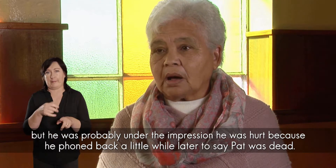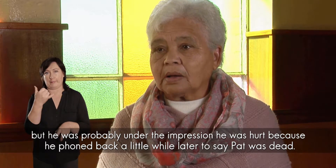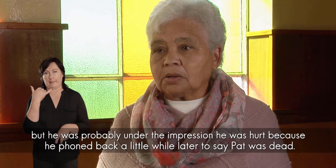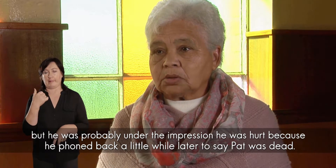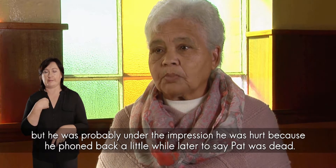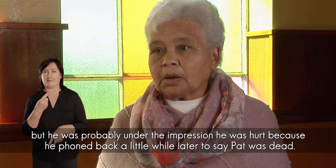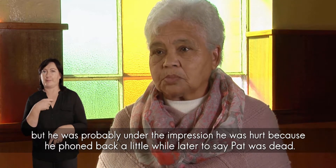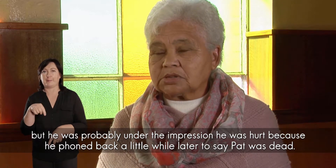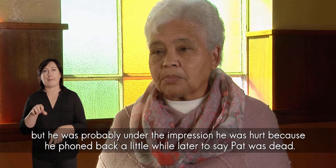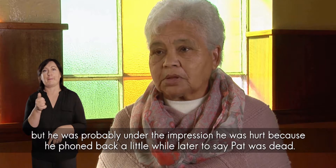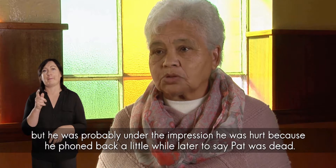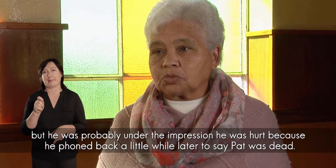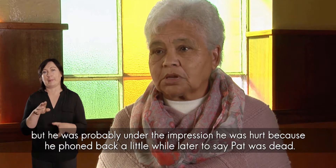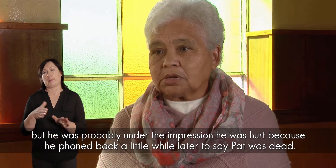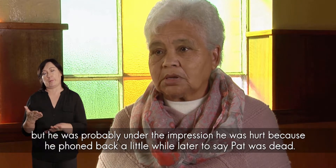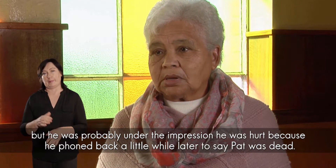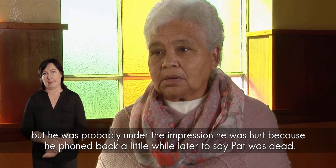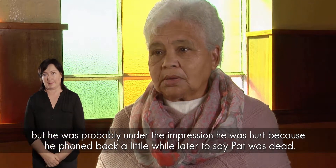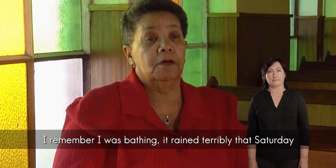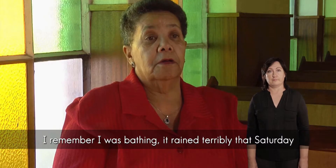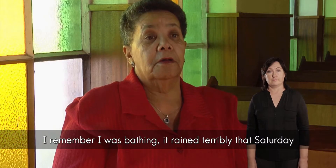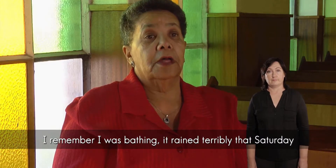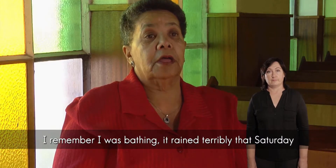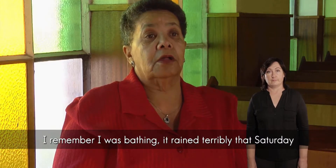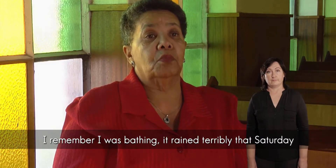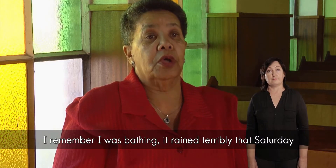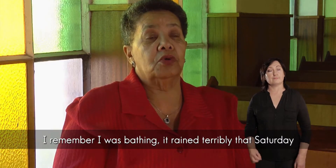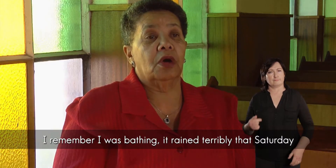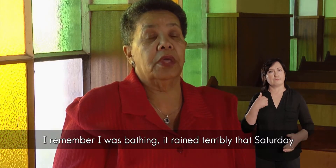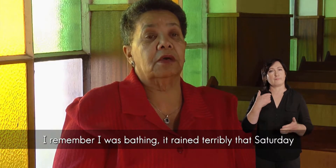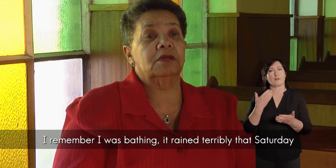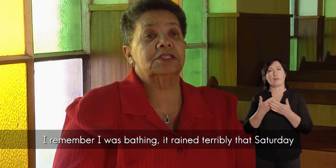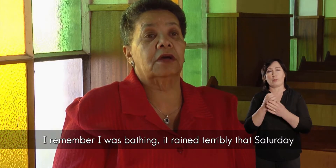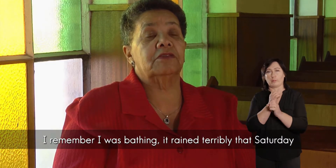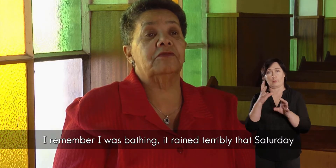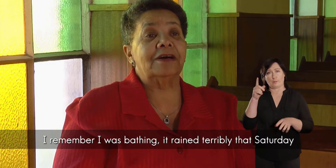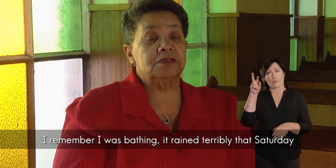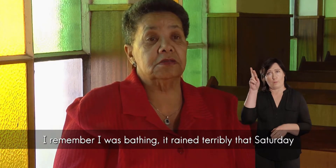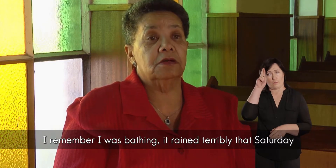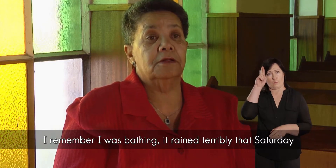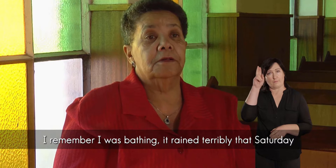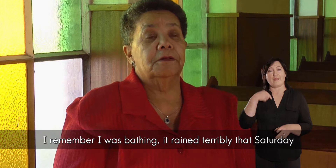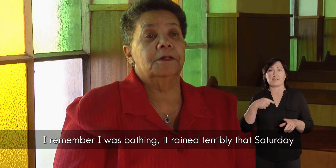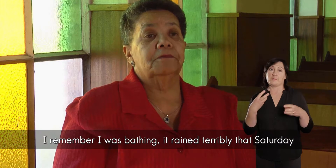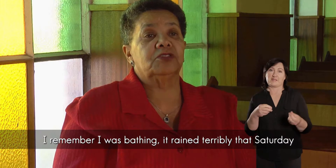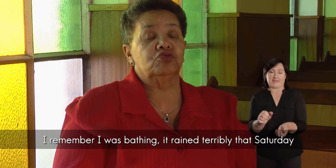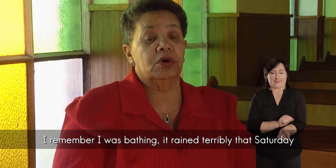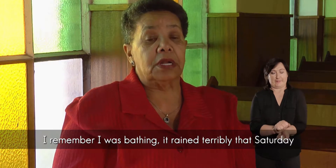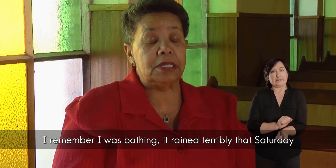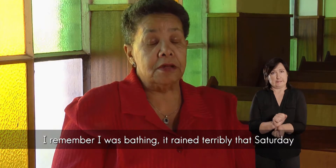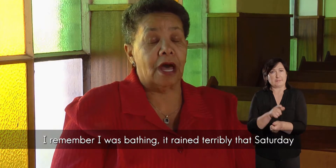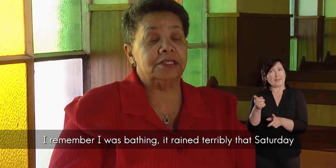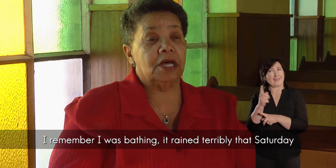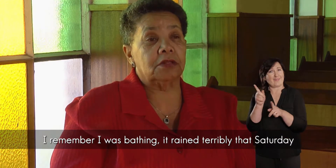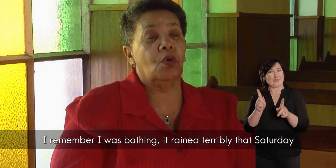daarna, te bel om te sê, pet is dood. Ek kan mooi ondou, ek het gestaan in was, dat soge